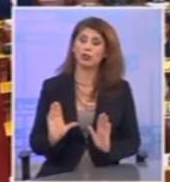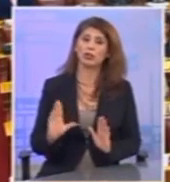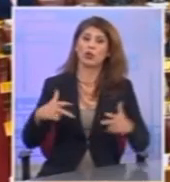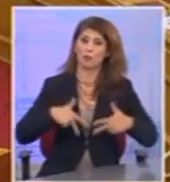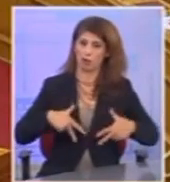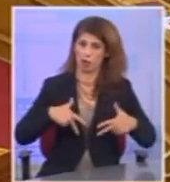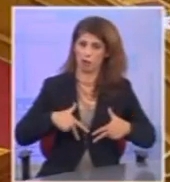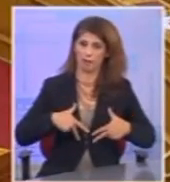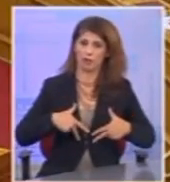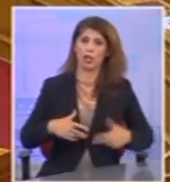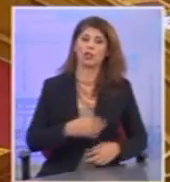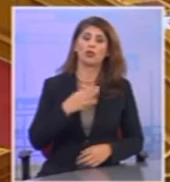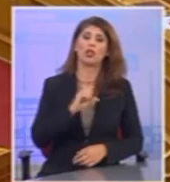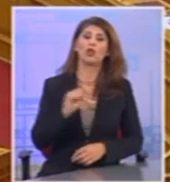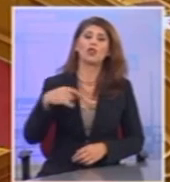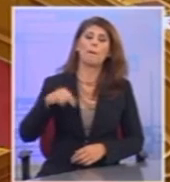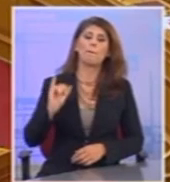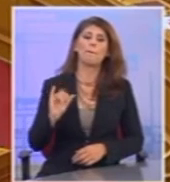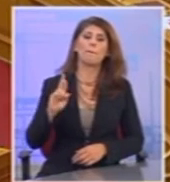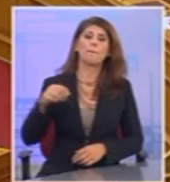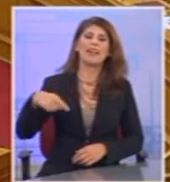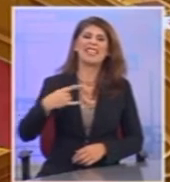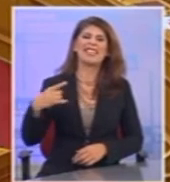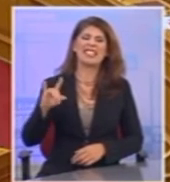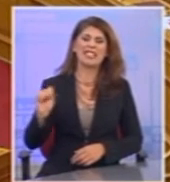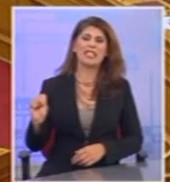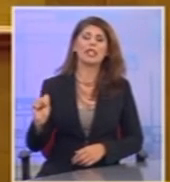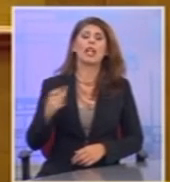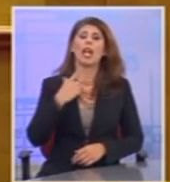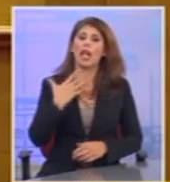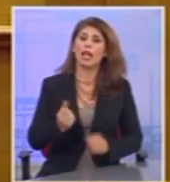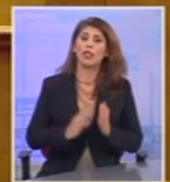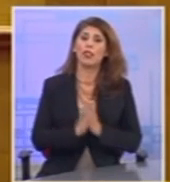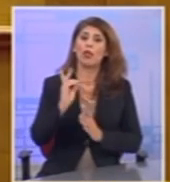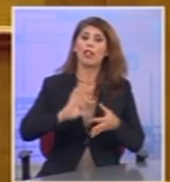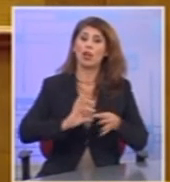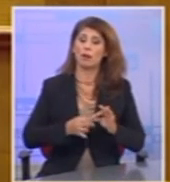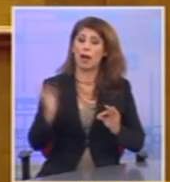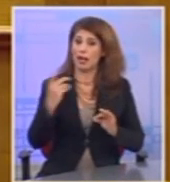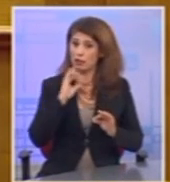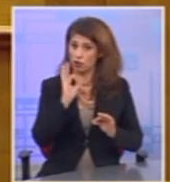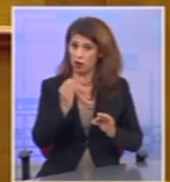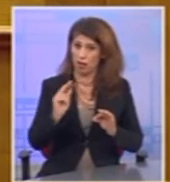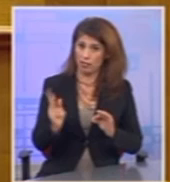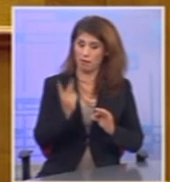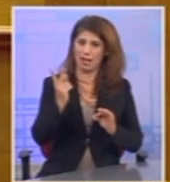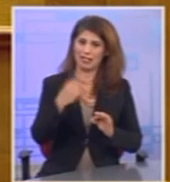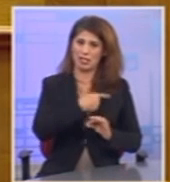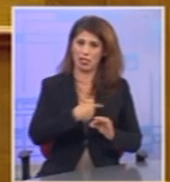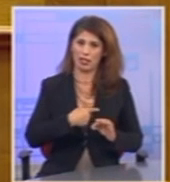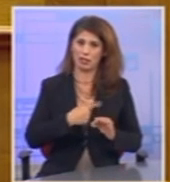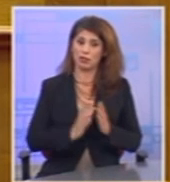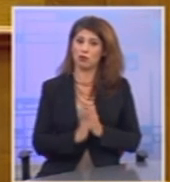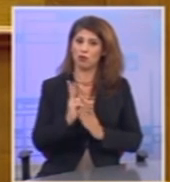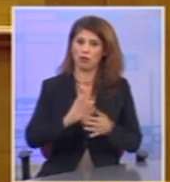Υπουργείο του κ. Σπίρτζη έχει 12 οργανισμούς. Αν έχει σκοπό να διπλασιάσει τις διοικήσεις και στους